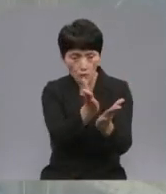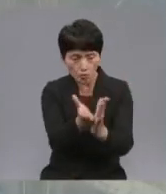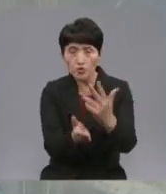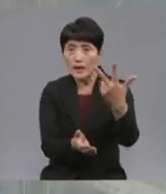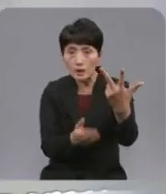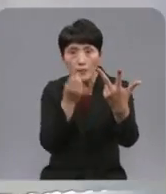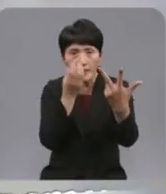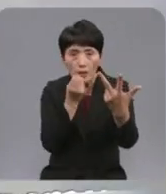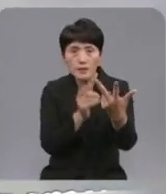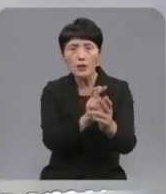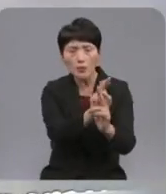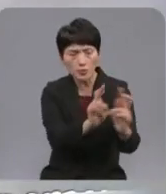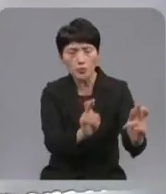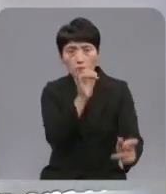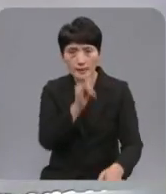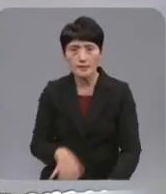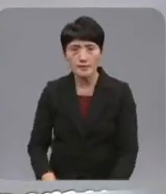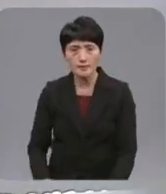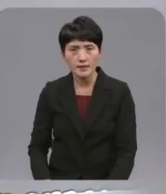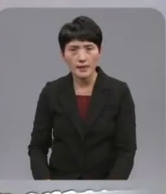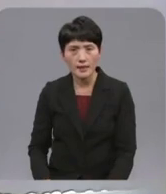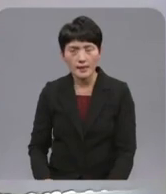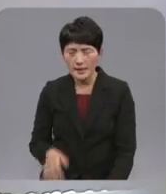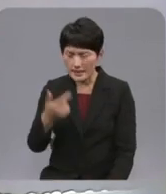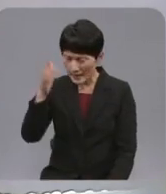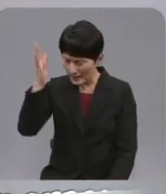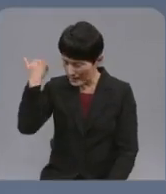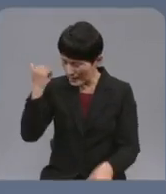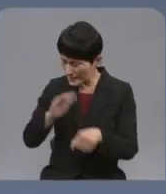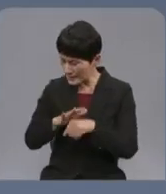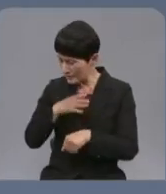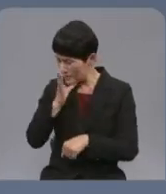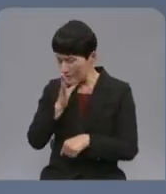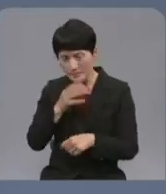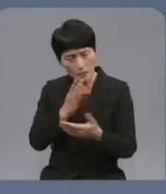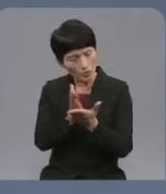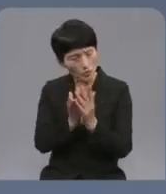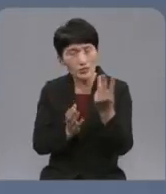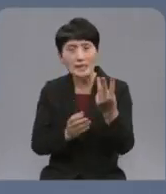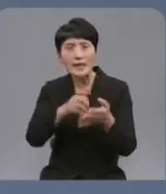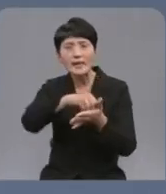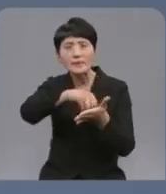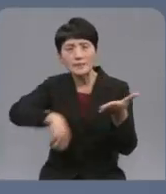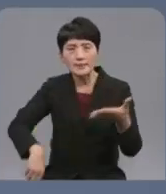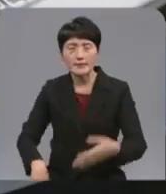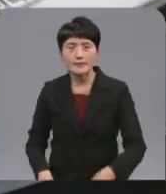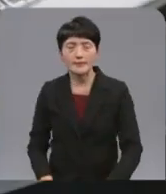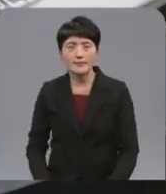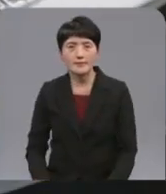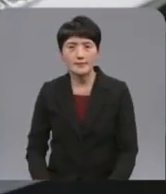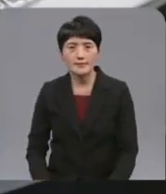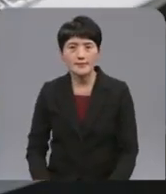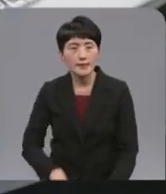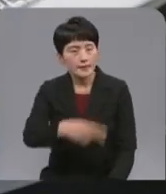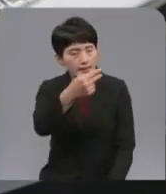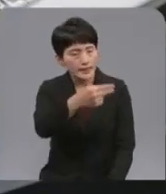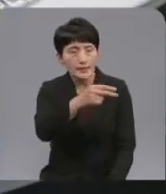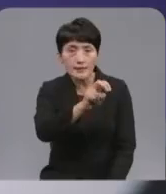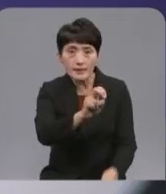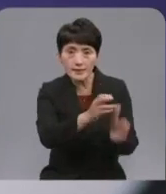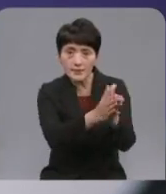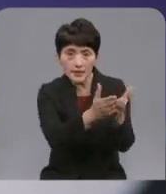等7种北韩正在开发的新型导弹，删除了3种据信被排除在战力之外的旧型导